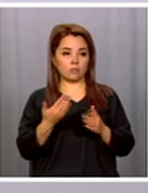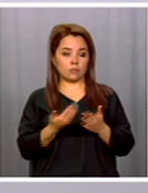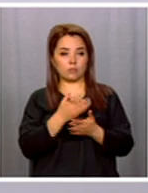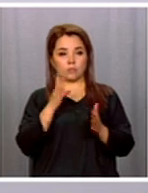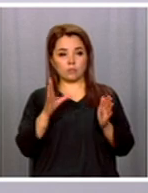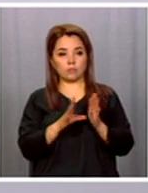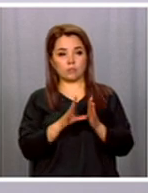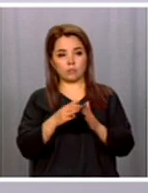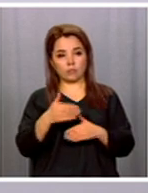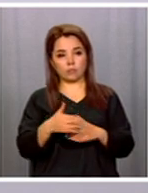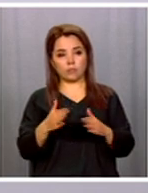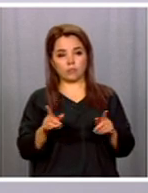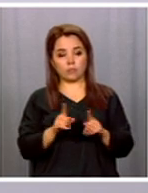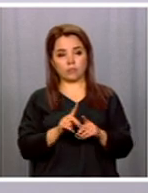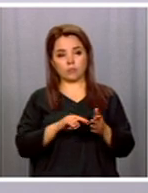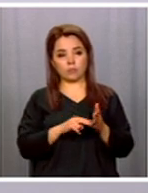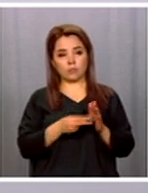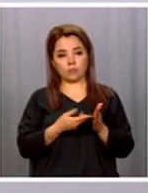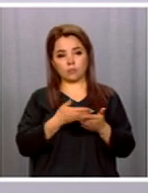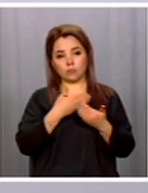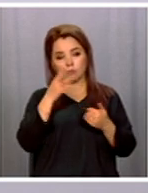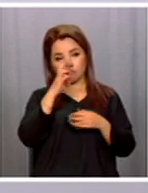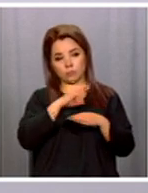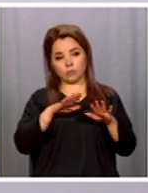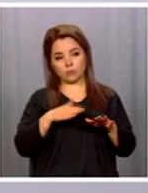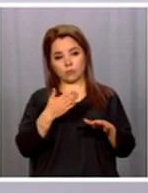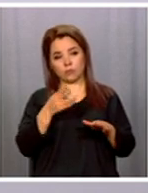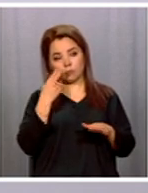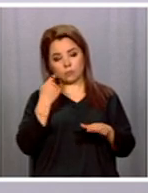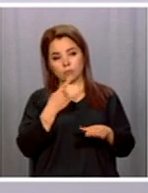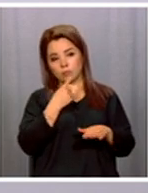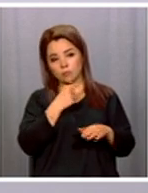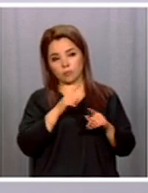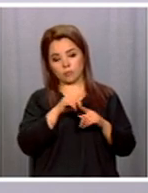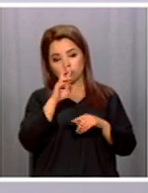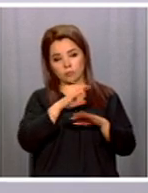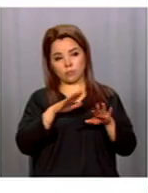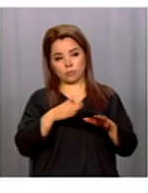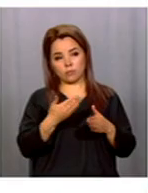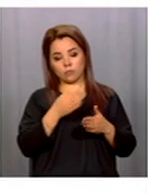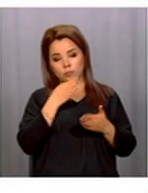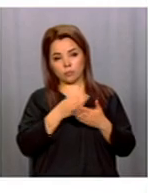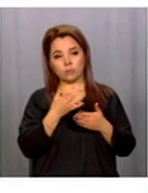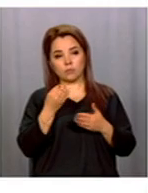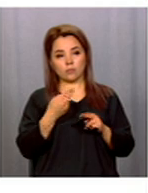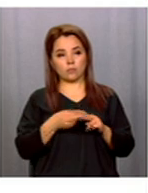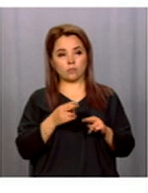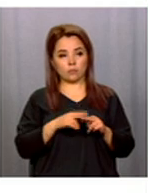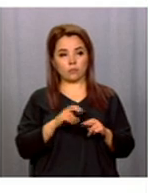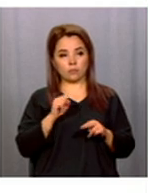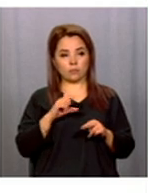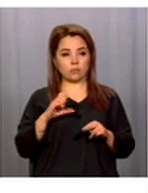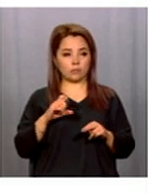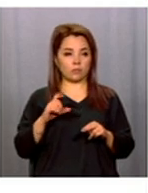салу әлі жоспарланбаған елдер бар. Мысалы, Испания мемлекеті. Және АЭС